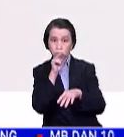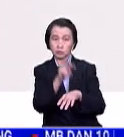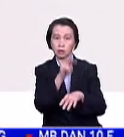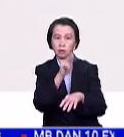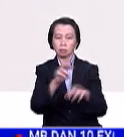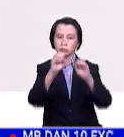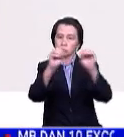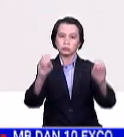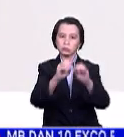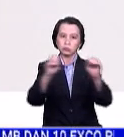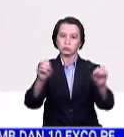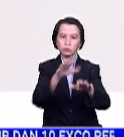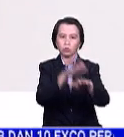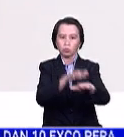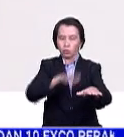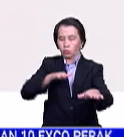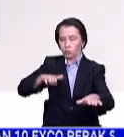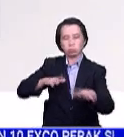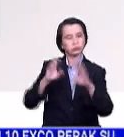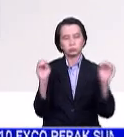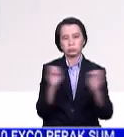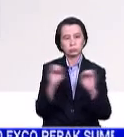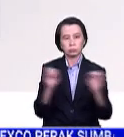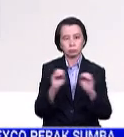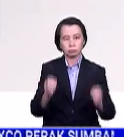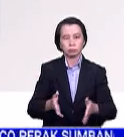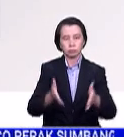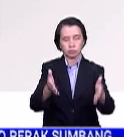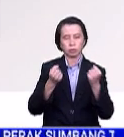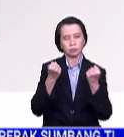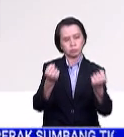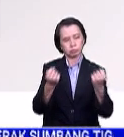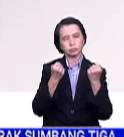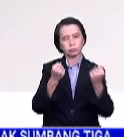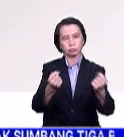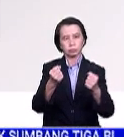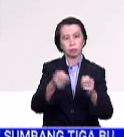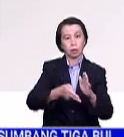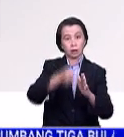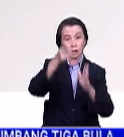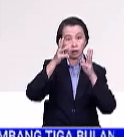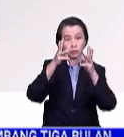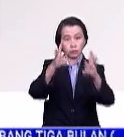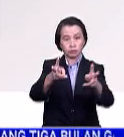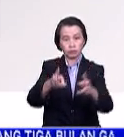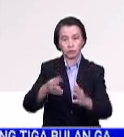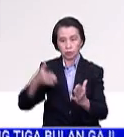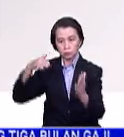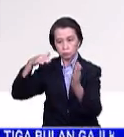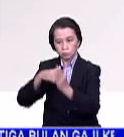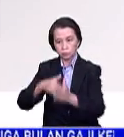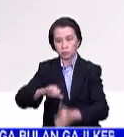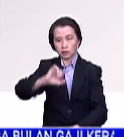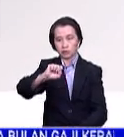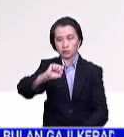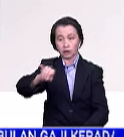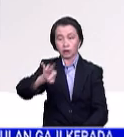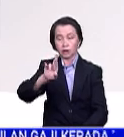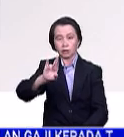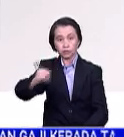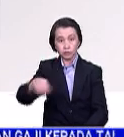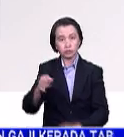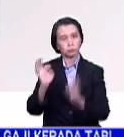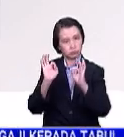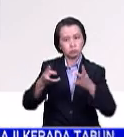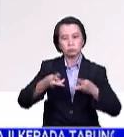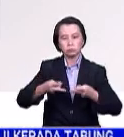mendapati tiada sebarang kesesakan dikesan. Trafik di semua sektor lebuh raya dan sekatan jalan raya lancar selepas sekatan